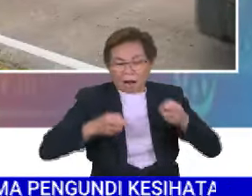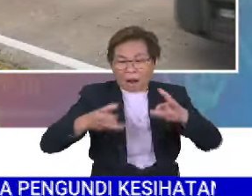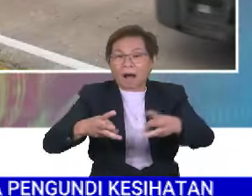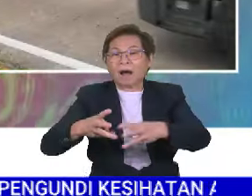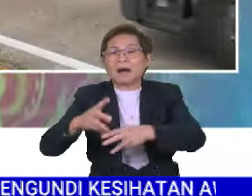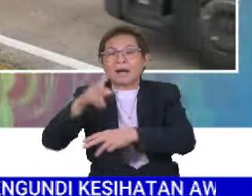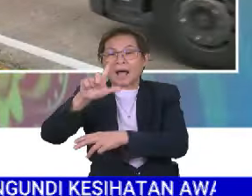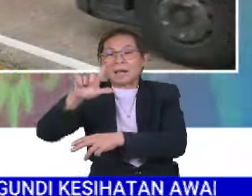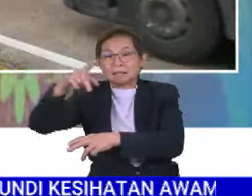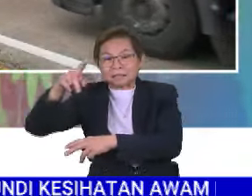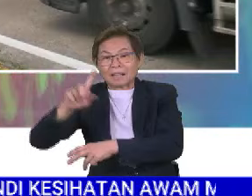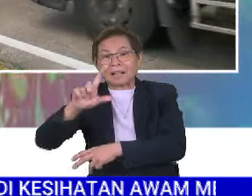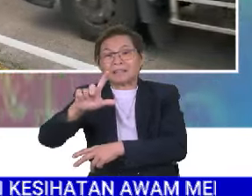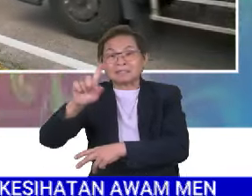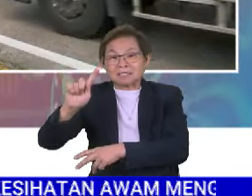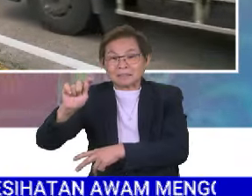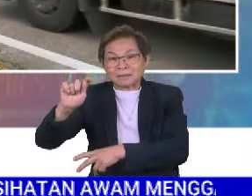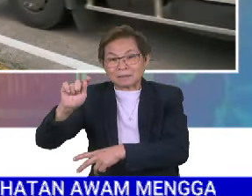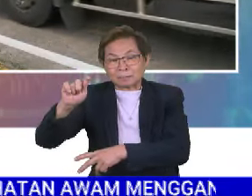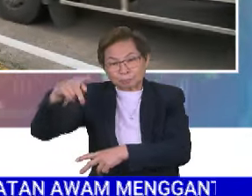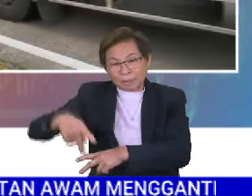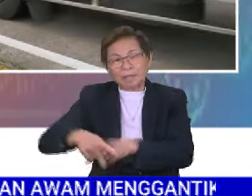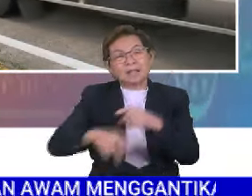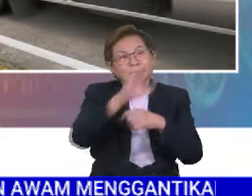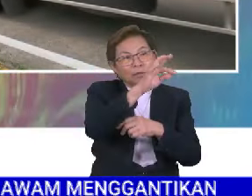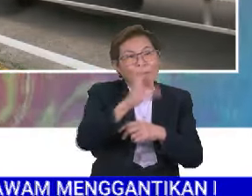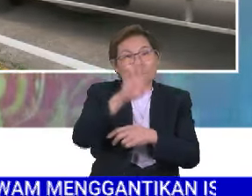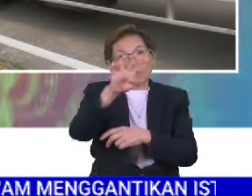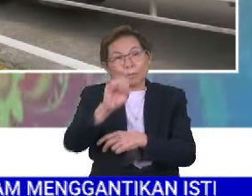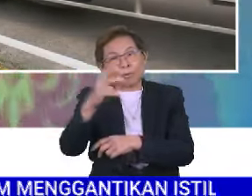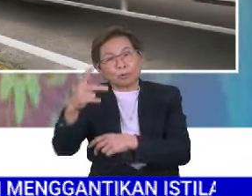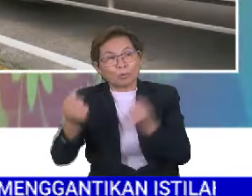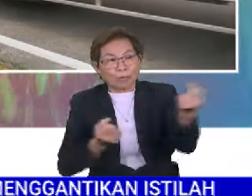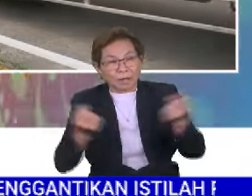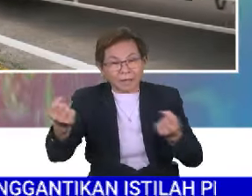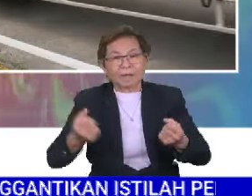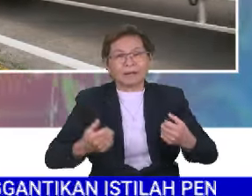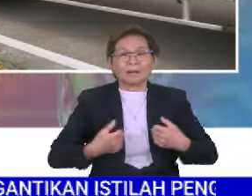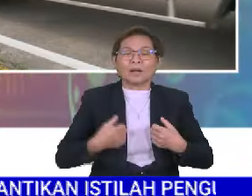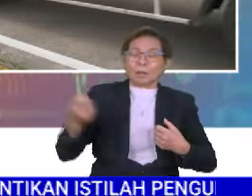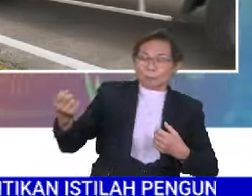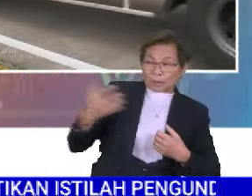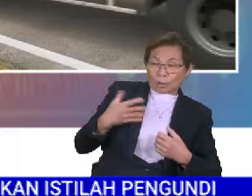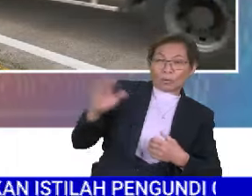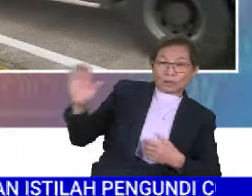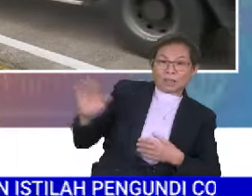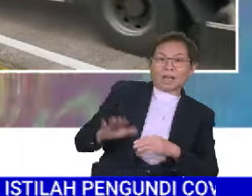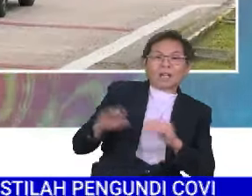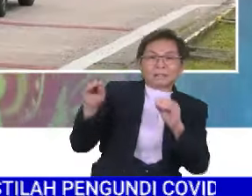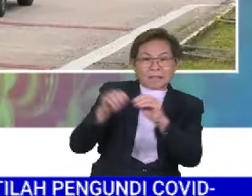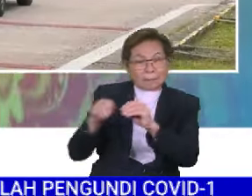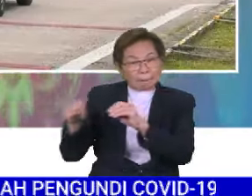Pantai Timur adalah sebanyak 294,000 buah kenderaan. Ani Berhad juga memaklumkan pihaknya